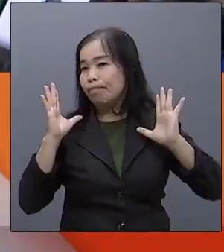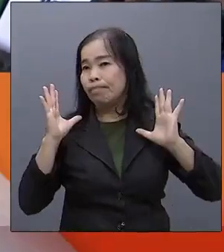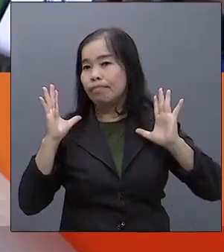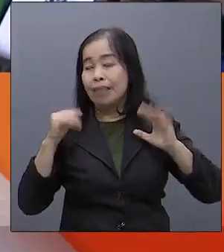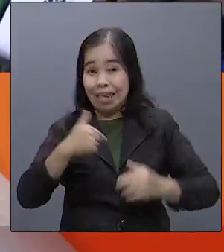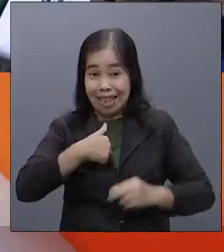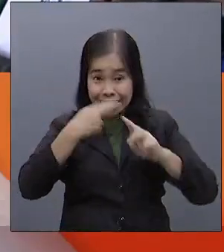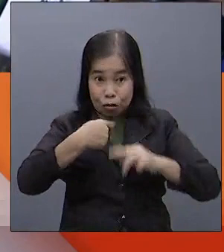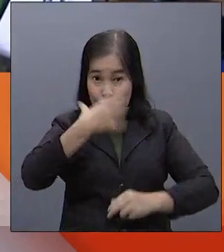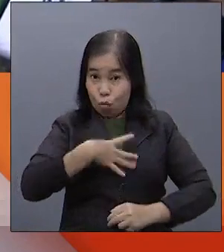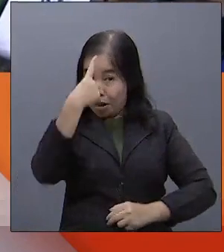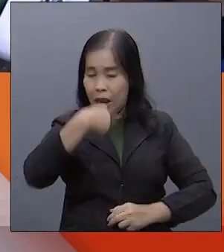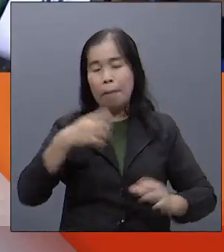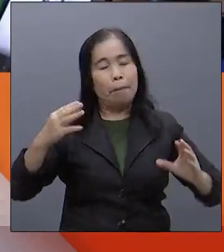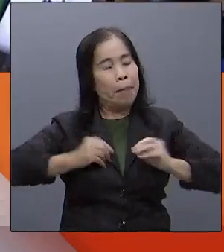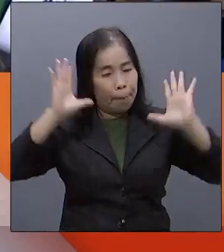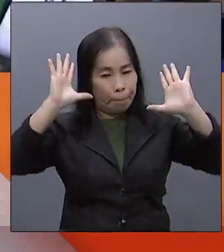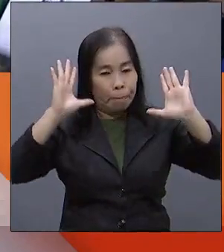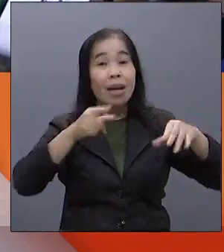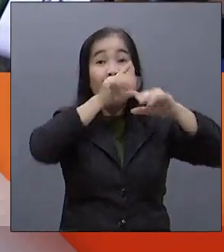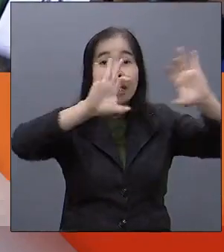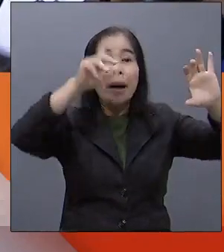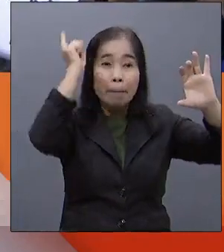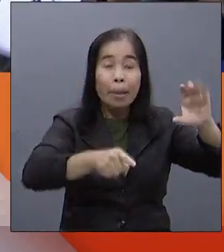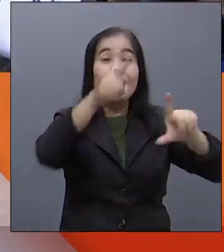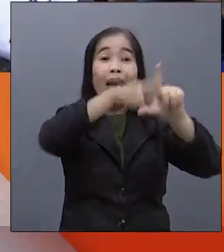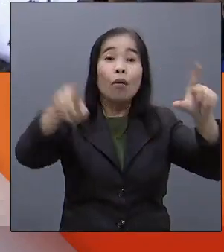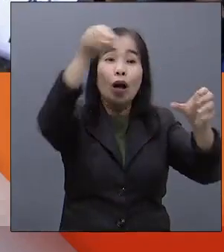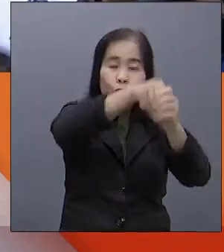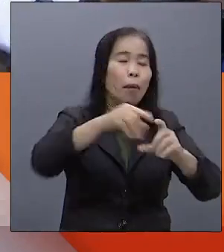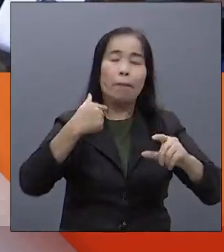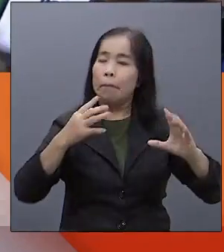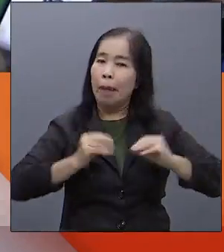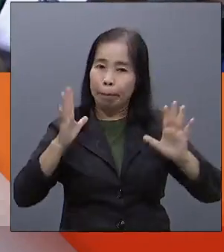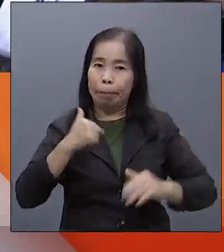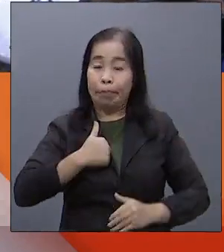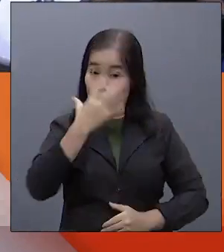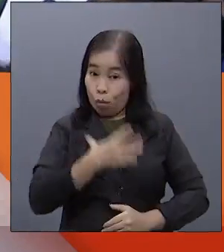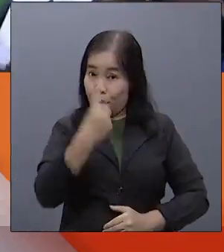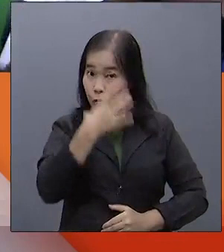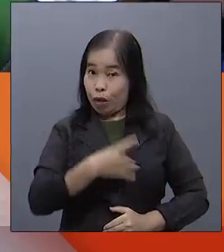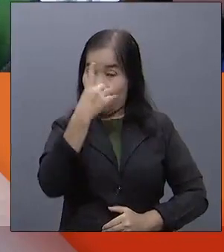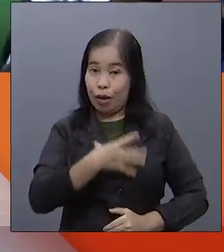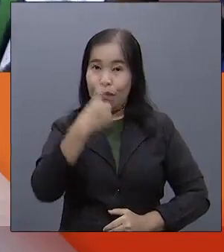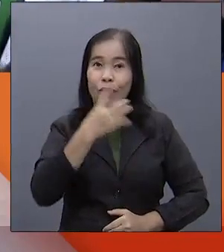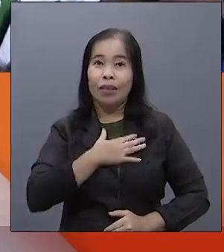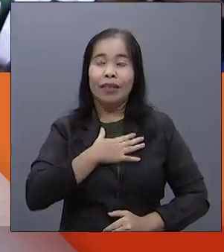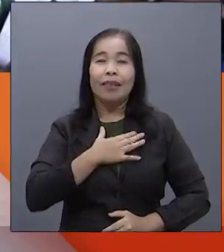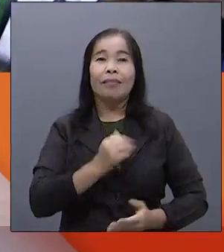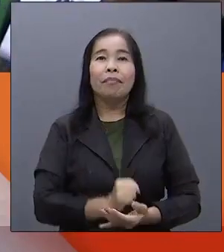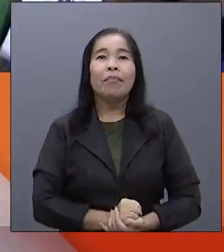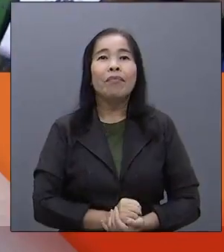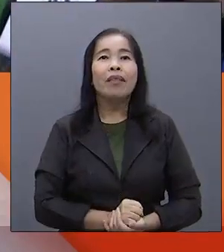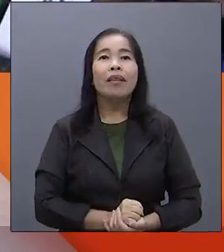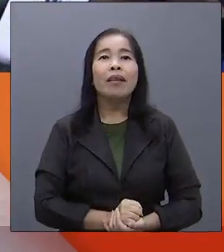าต้องไม่มีพรรคก้าวไกล อันนี้ไม่ใช่การแทรกแซงไปจัดขั้วรัฐบาลให้หรอคะ ก็เรา